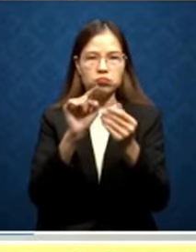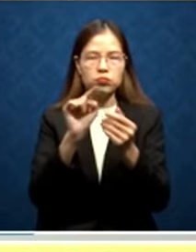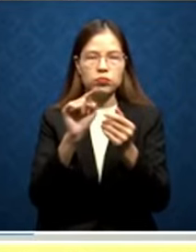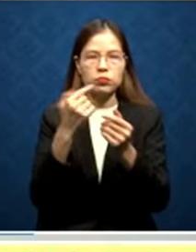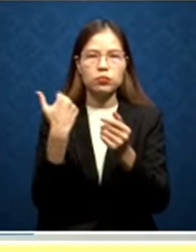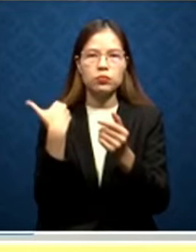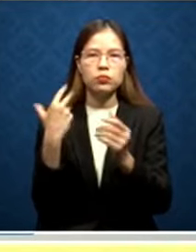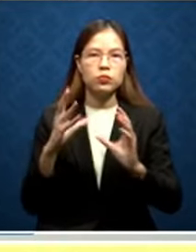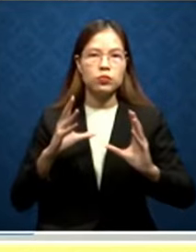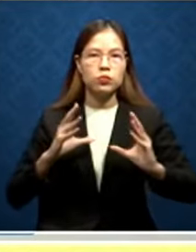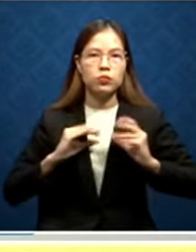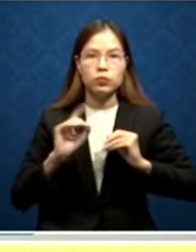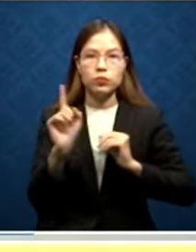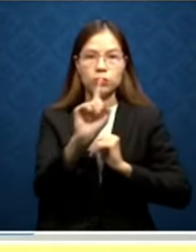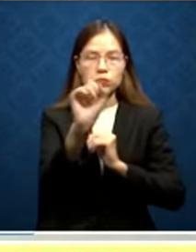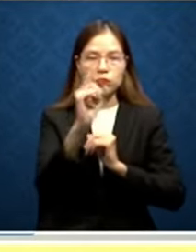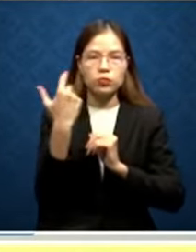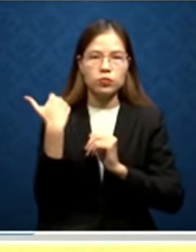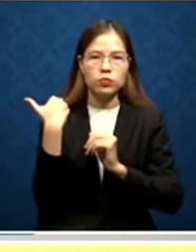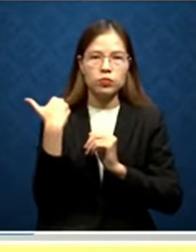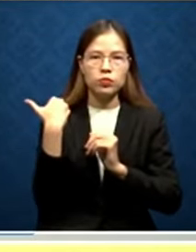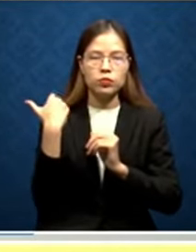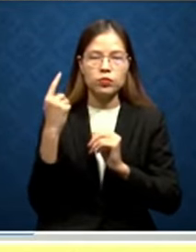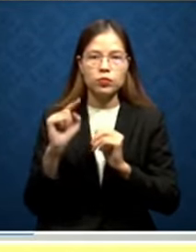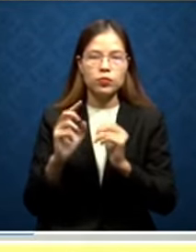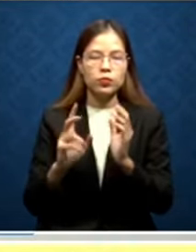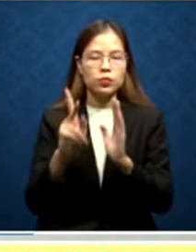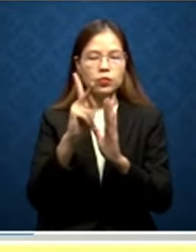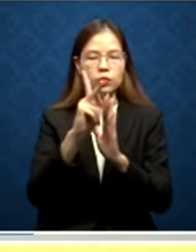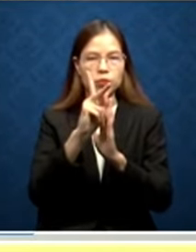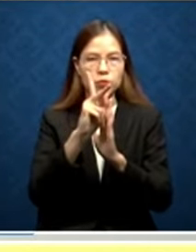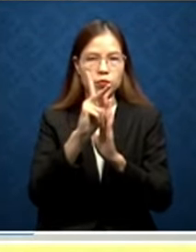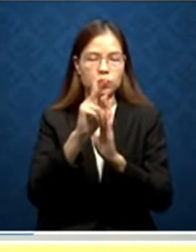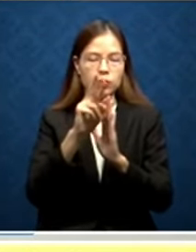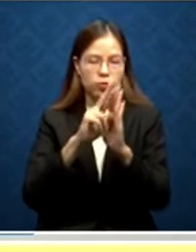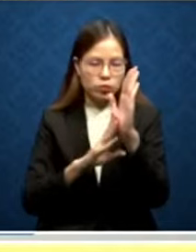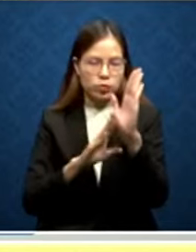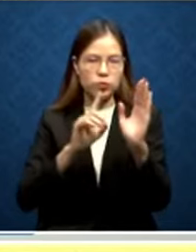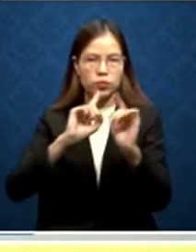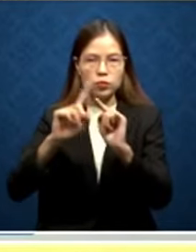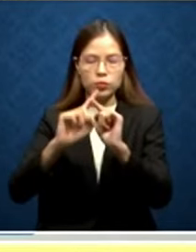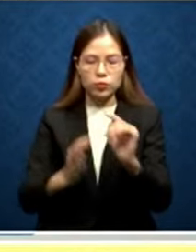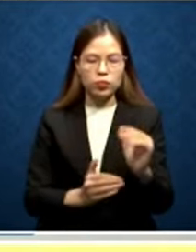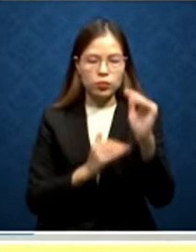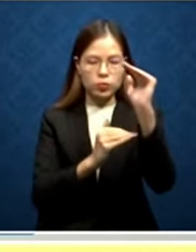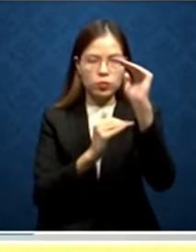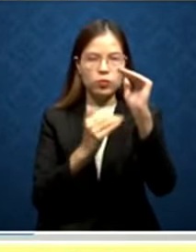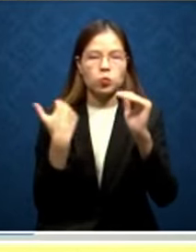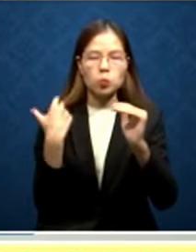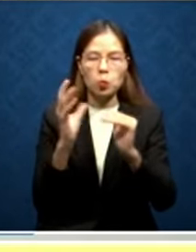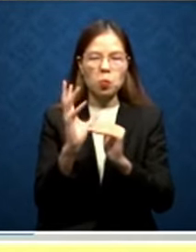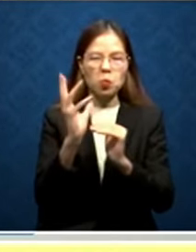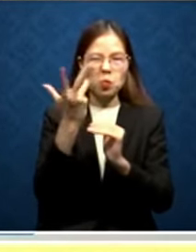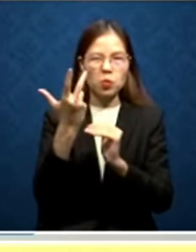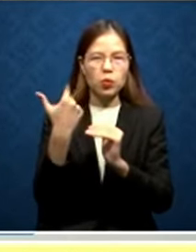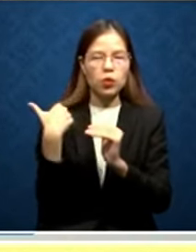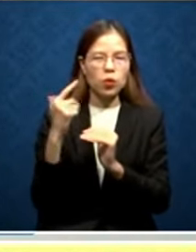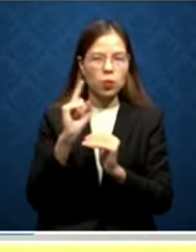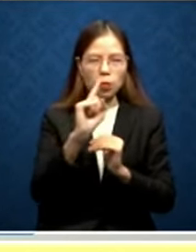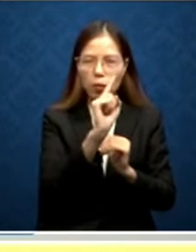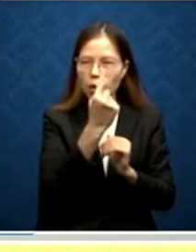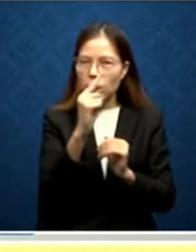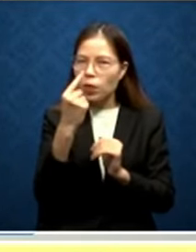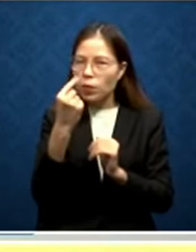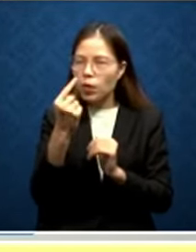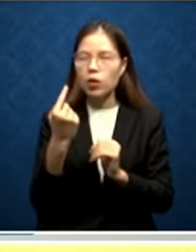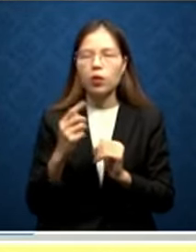าอารยประเทศมีกฎระเบียบข้อบังคับที่ทันสมัยเป็นประชาธิปไตยตามมาตรฐ